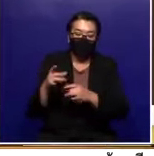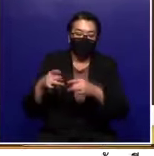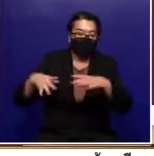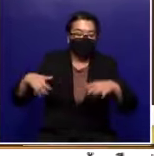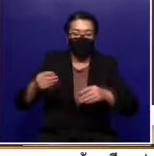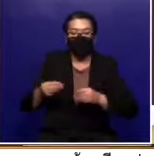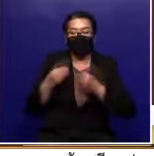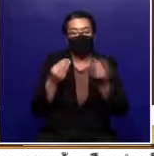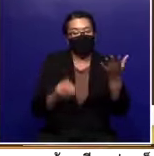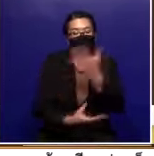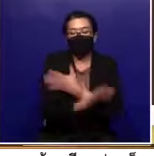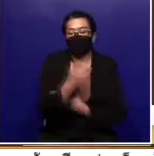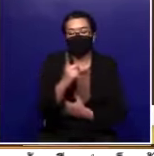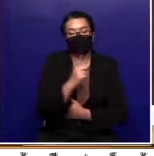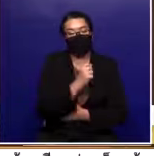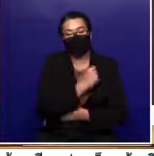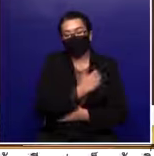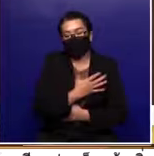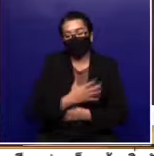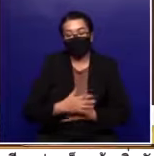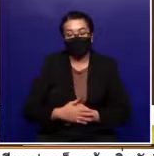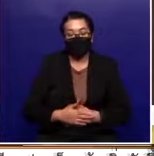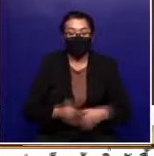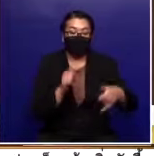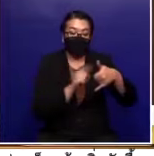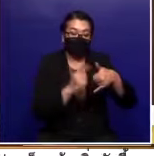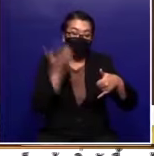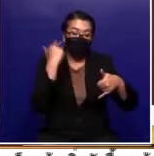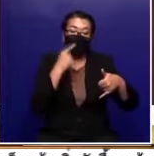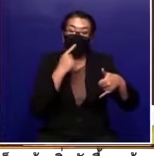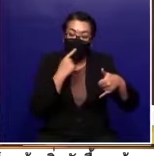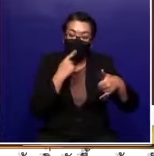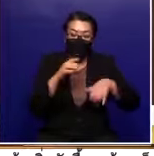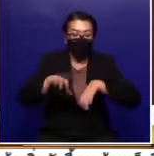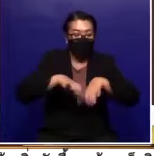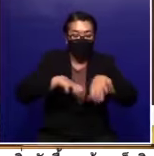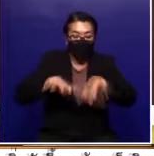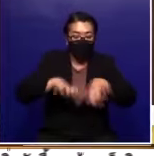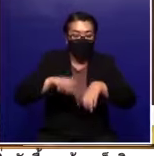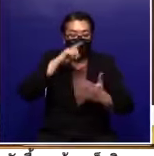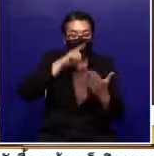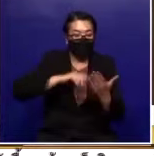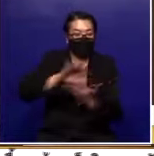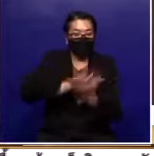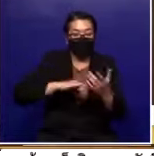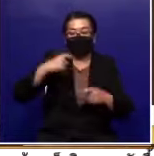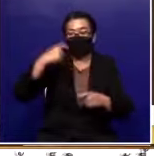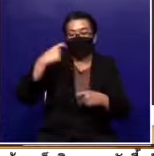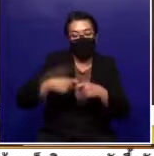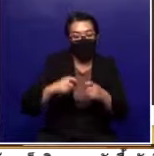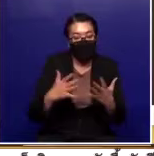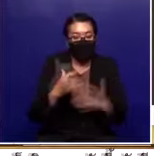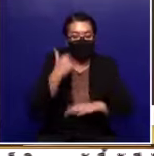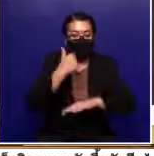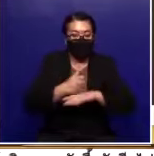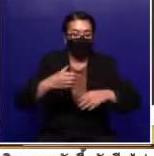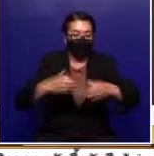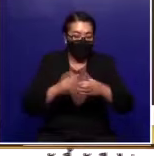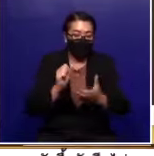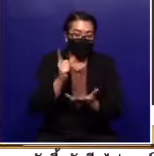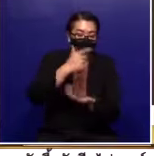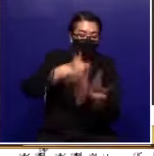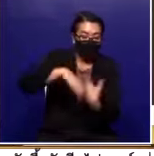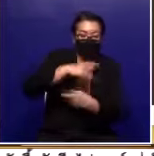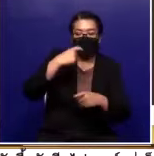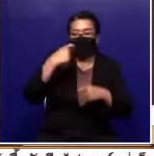านครับหรือเป็นเพราะว่าท่านเคยพูดไว้ครับว่าบริหารประเทศไม่ยากเป็นหัวหน้าทีมเศรษฐกิจไม่ยาก